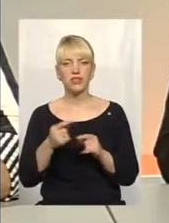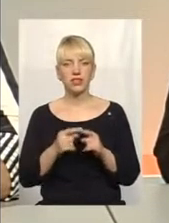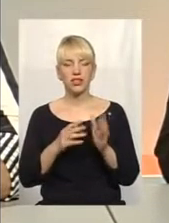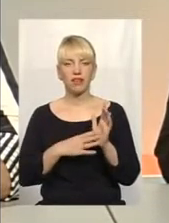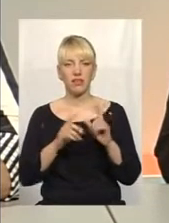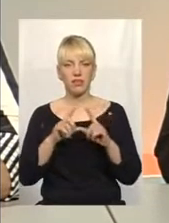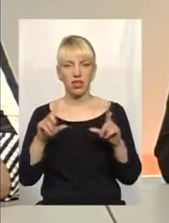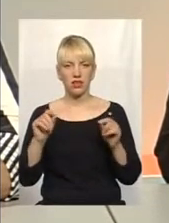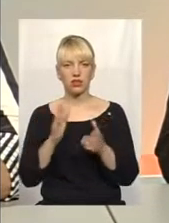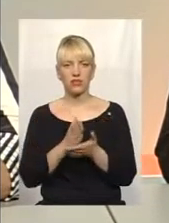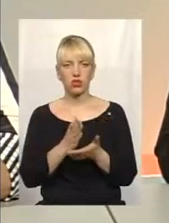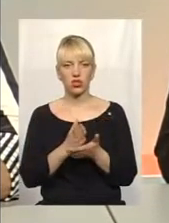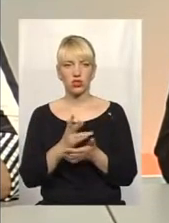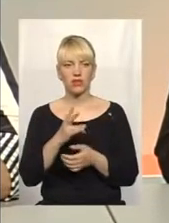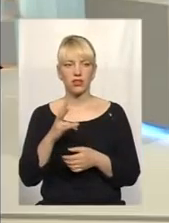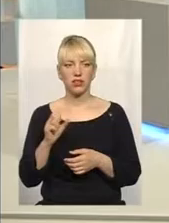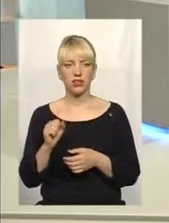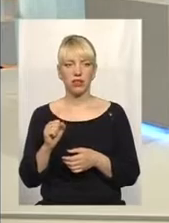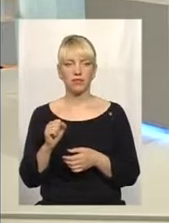вони розташовані на